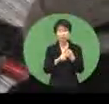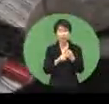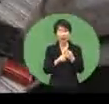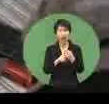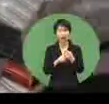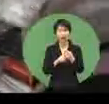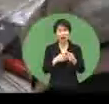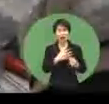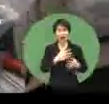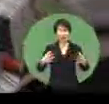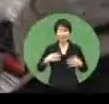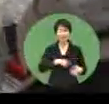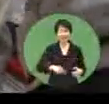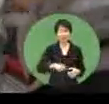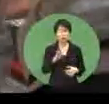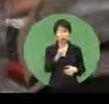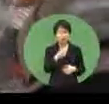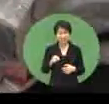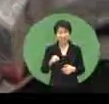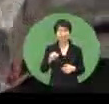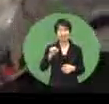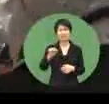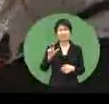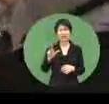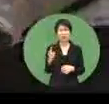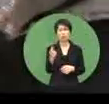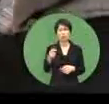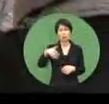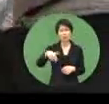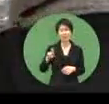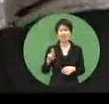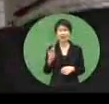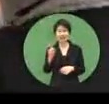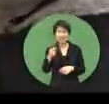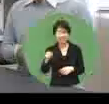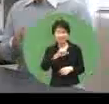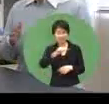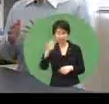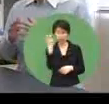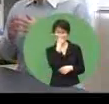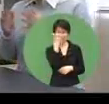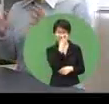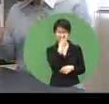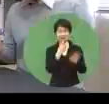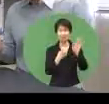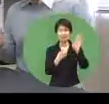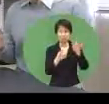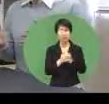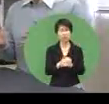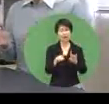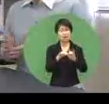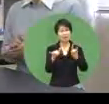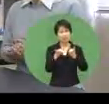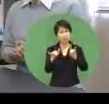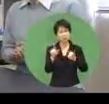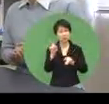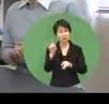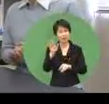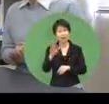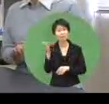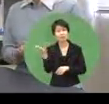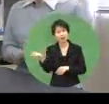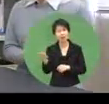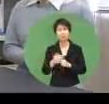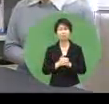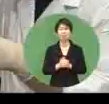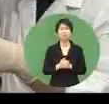菌、大腸菌、サルモネラ菌などについて検査をしています。 基準というのは何かあります